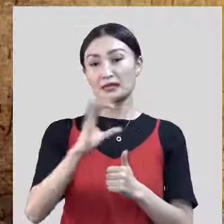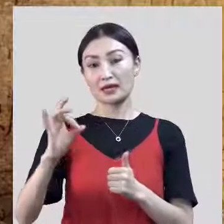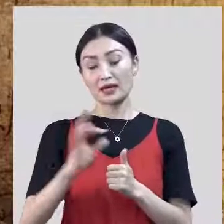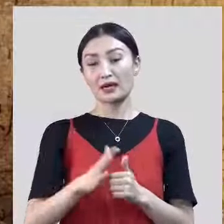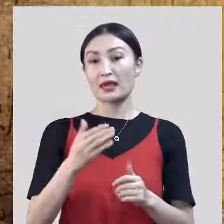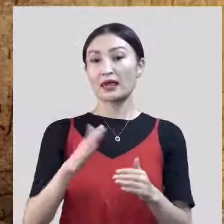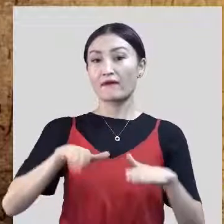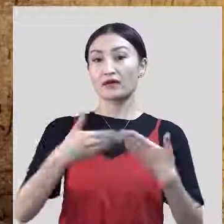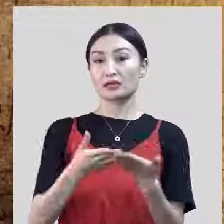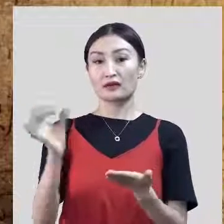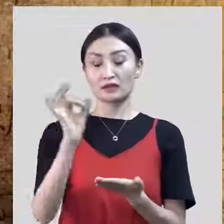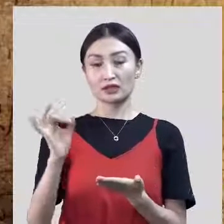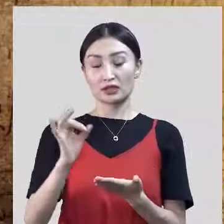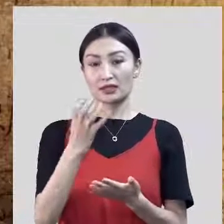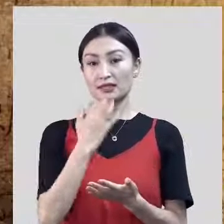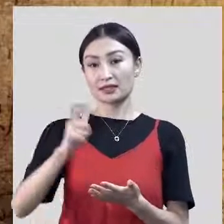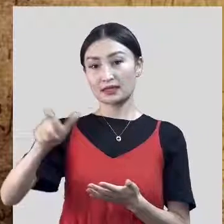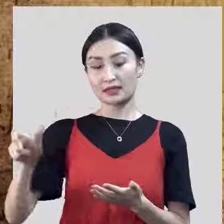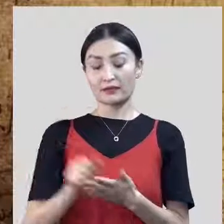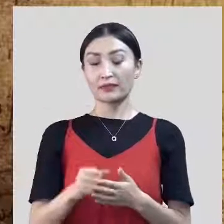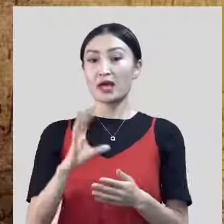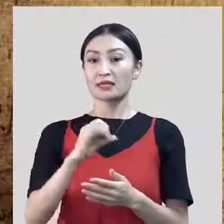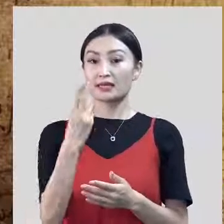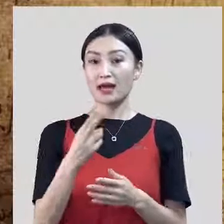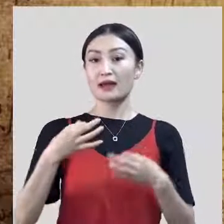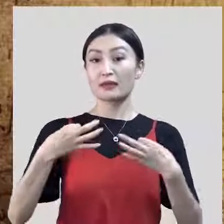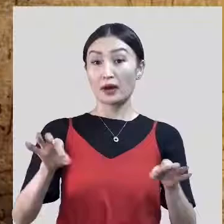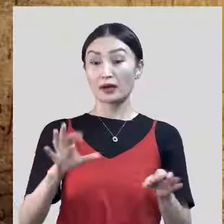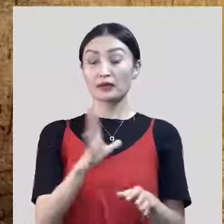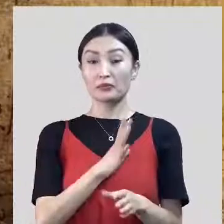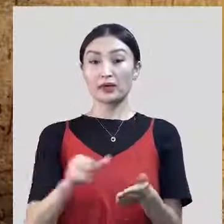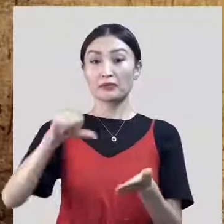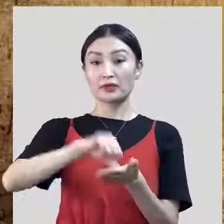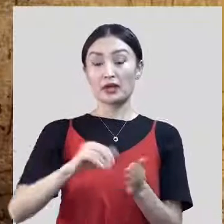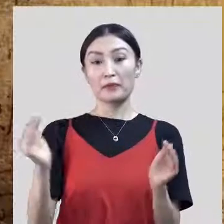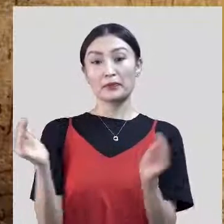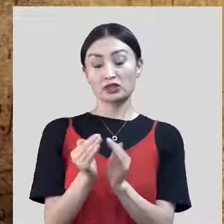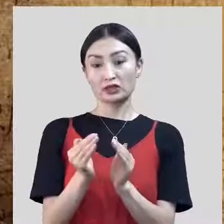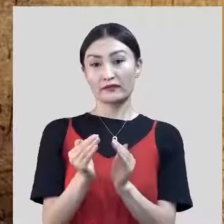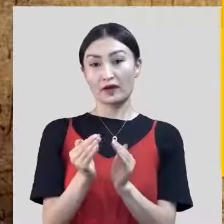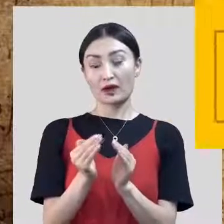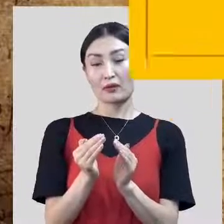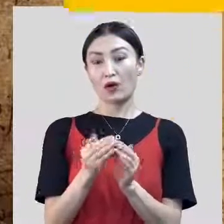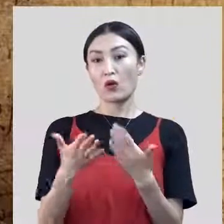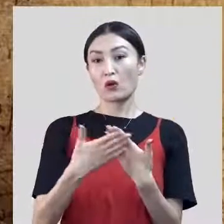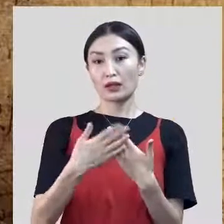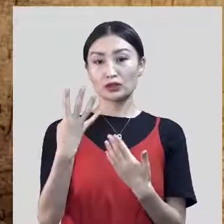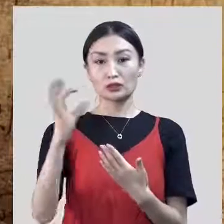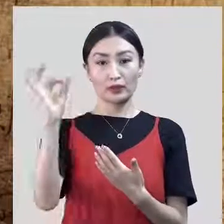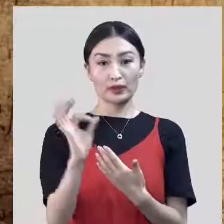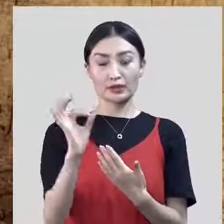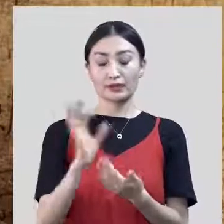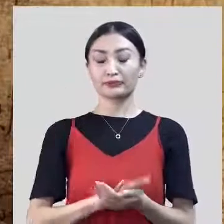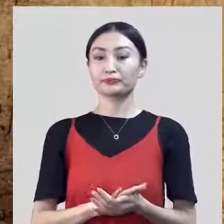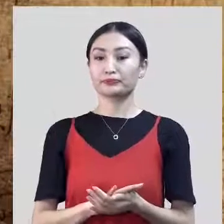выражавшие интересы крестьянства социал-демократы были представлены меньшими меньшевиками около 4